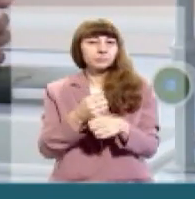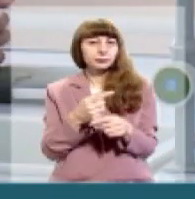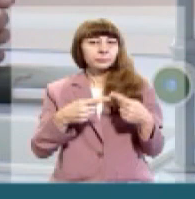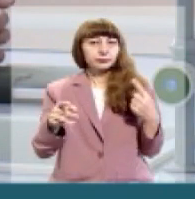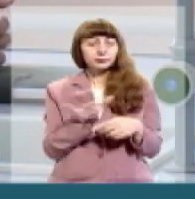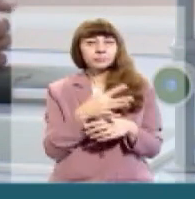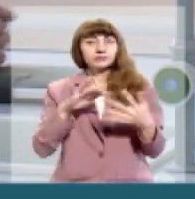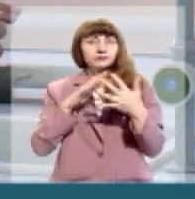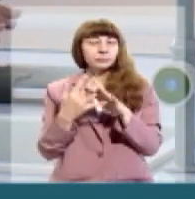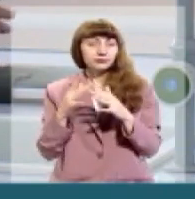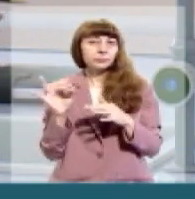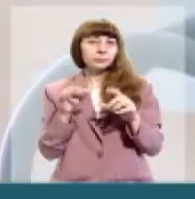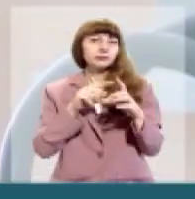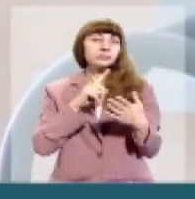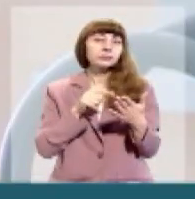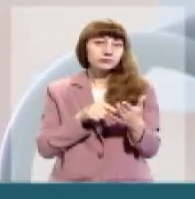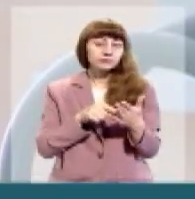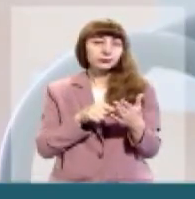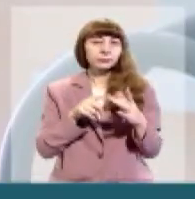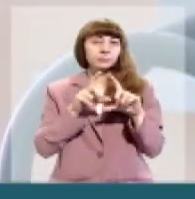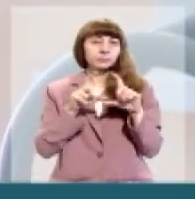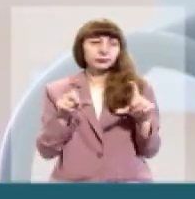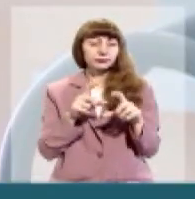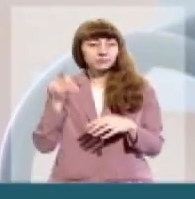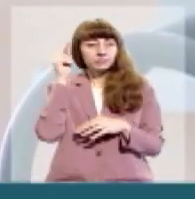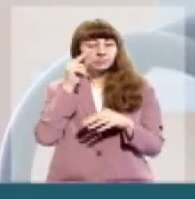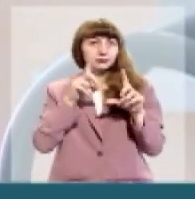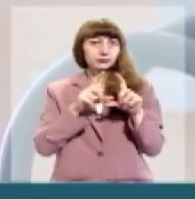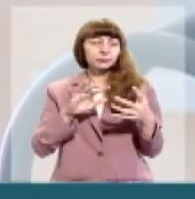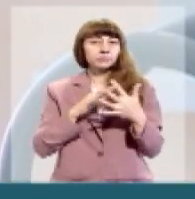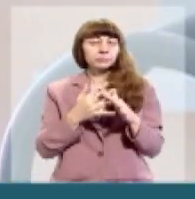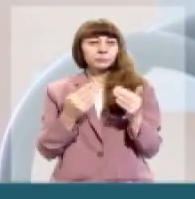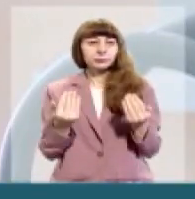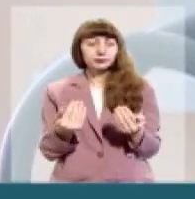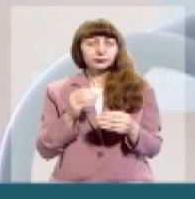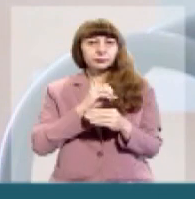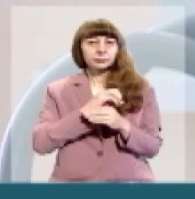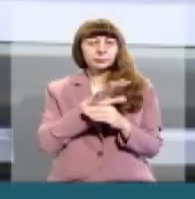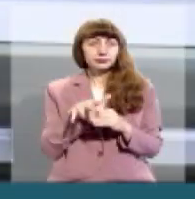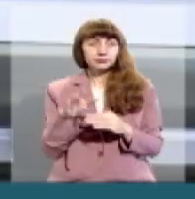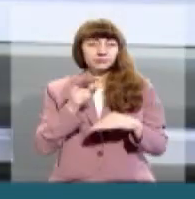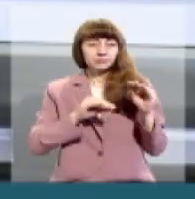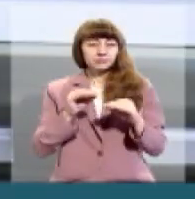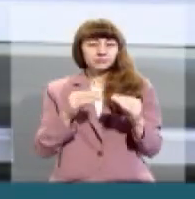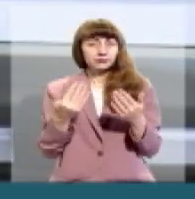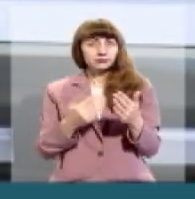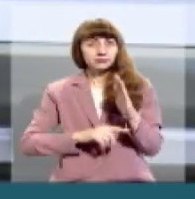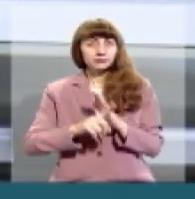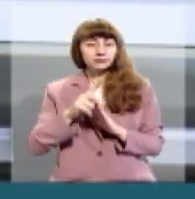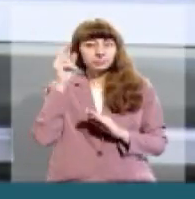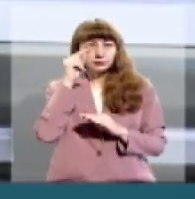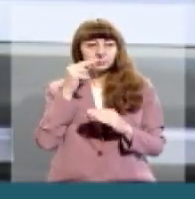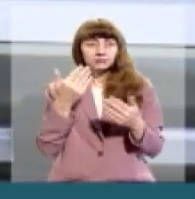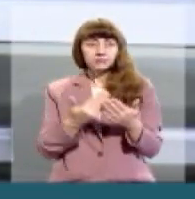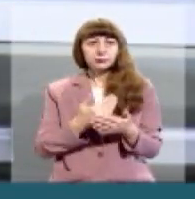әзірленген болатын. Елді мекендердегі оқу орындары жабдықталып, жаңа стандарттар бойынша оқыту басталды. Мұғалімдерге арналған семинарда осы